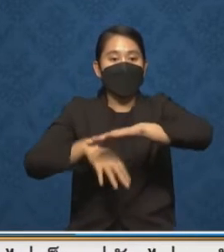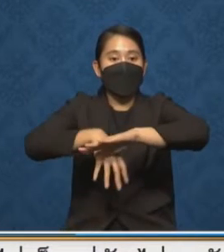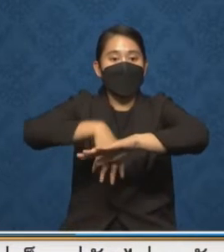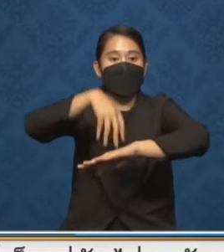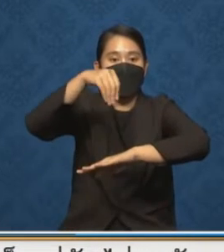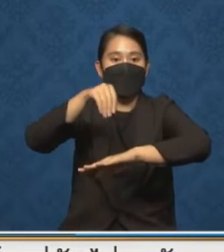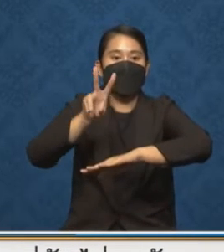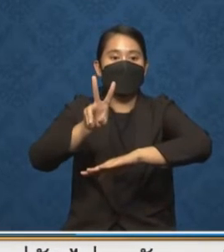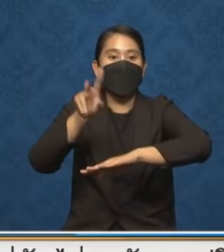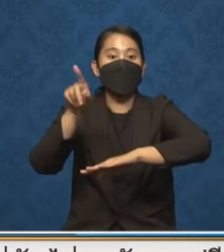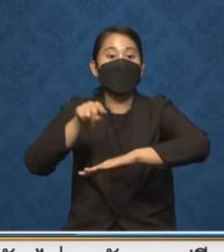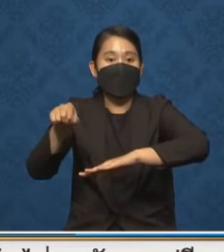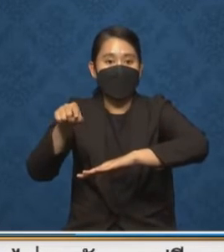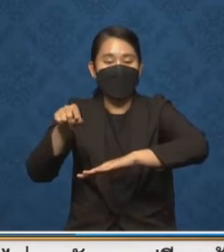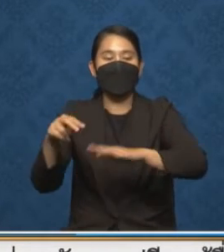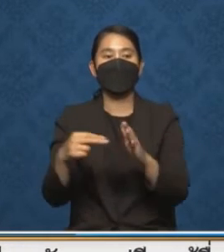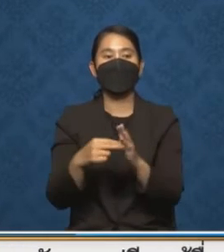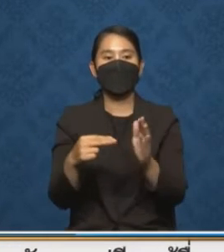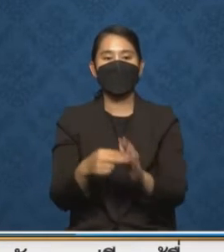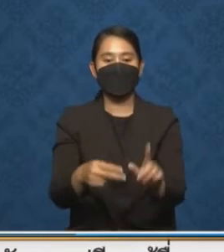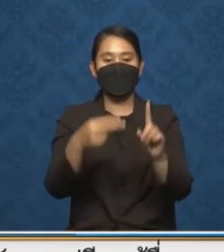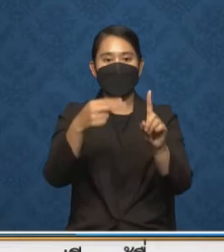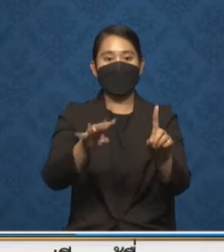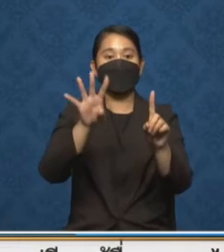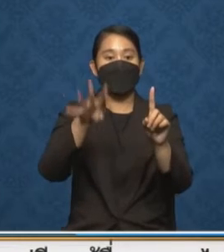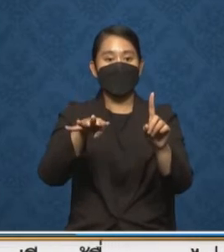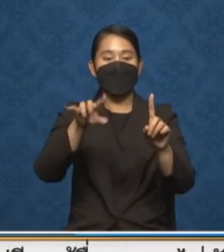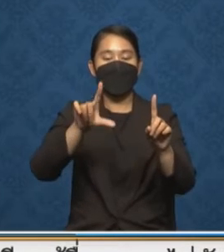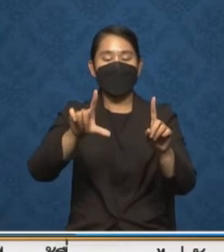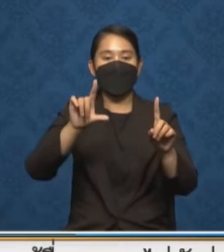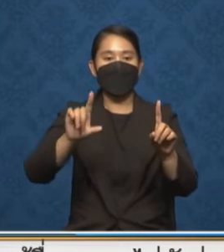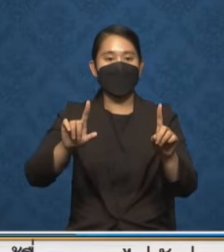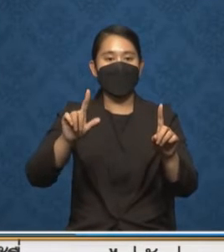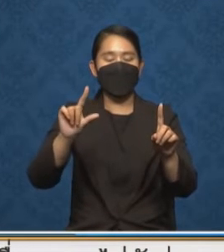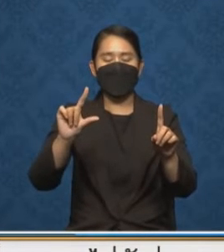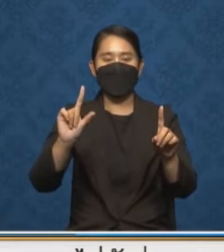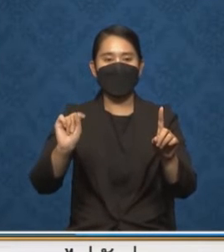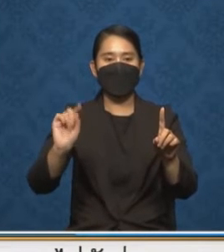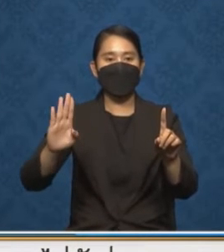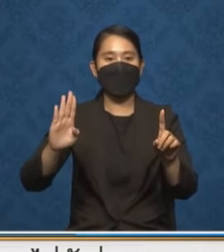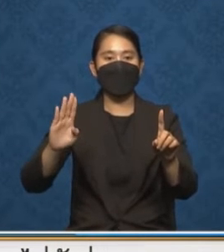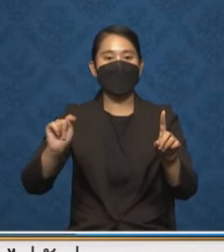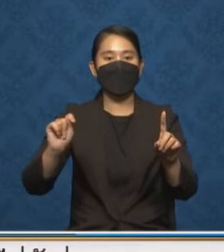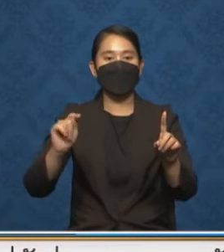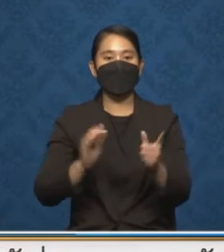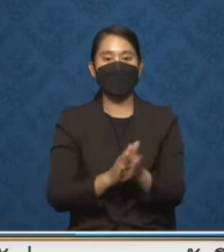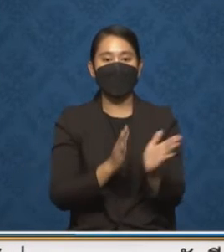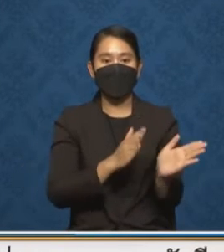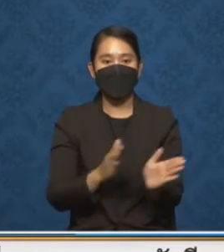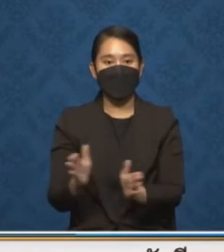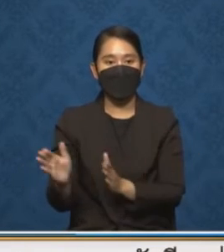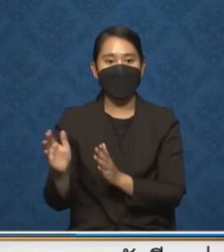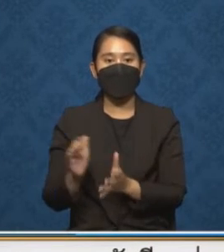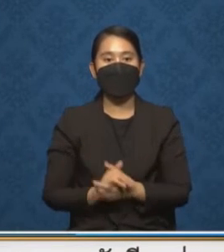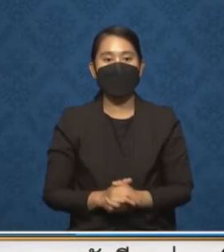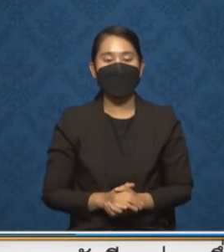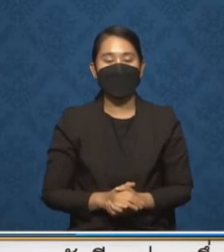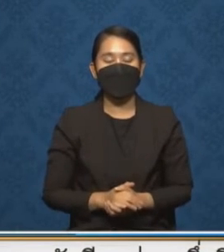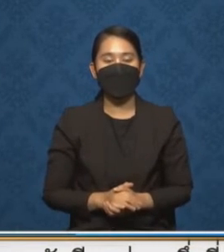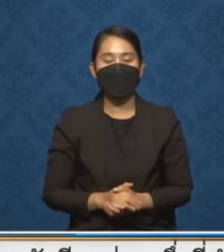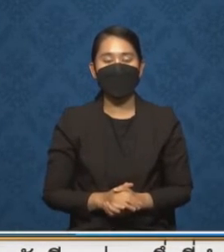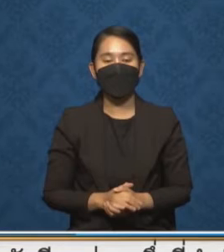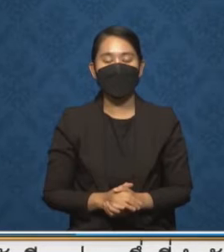% เท่านั้นก็คอประมาณ 14,000 ลลบัิเมรสลต่ไปเลยครับ ท่ประทาน